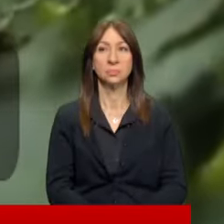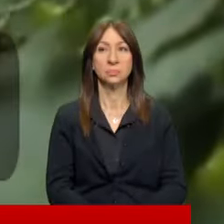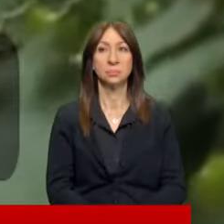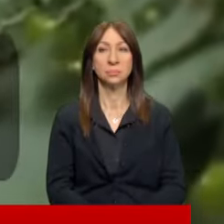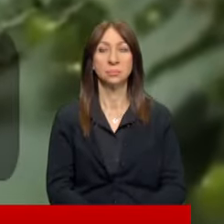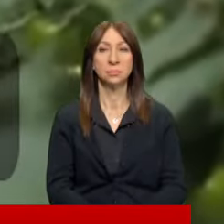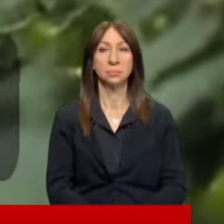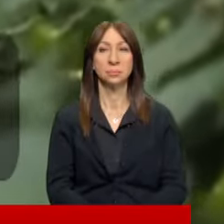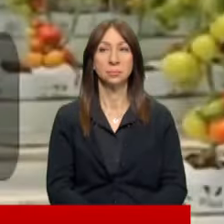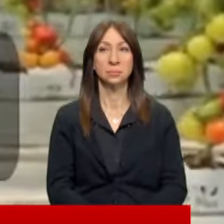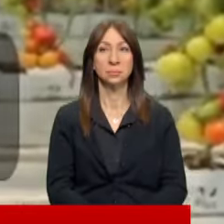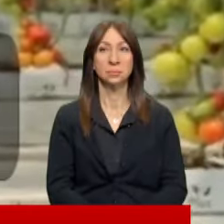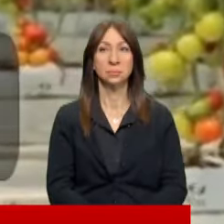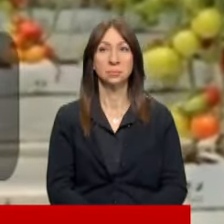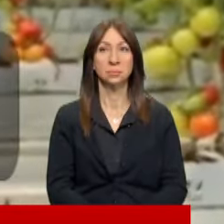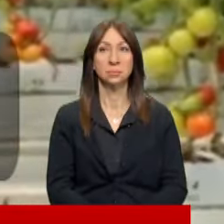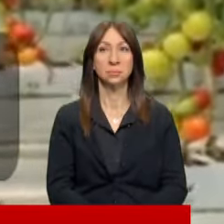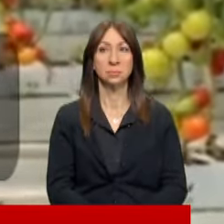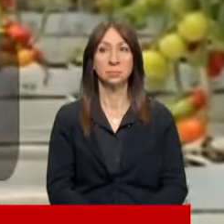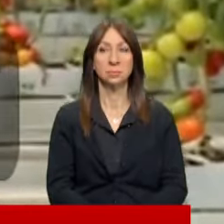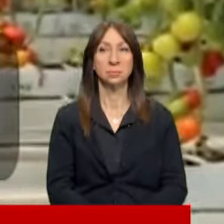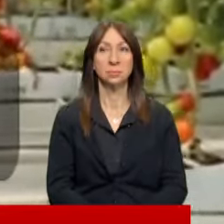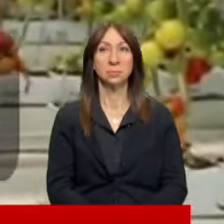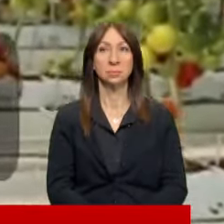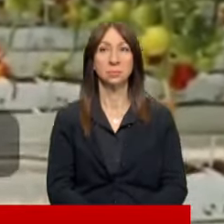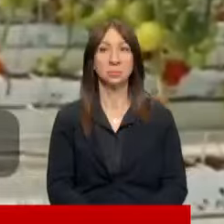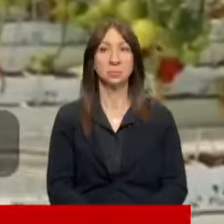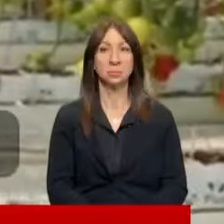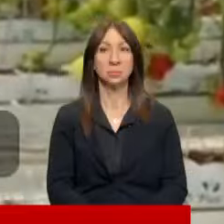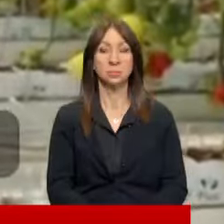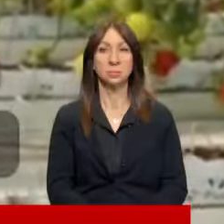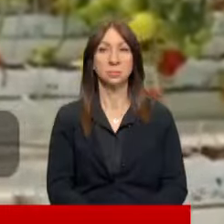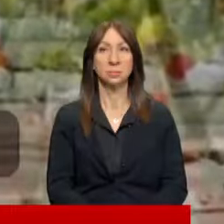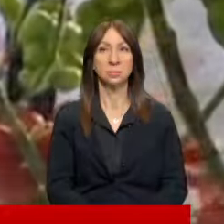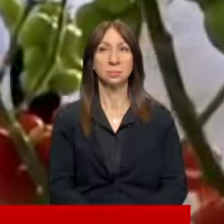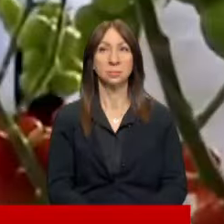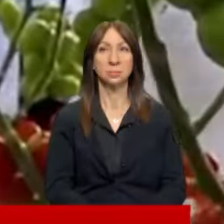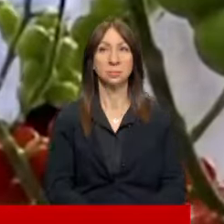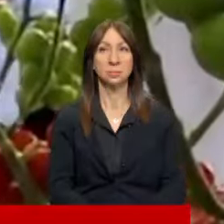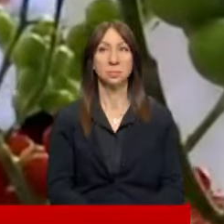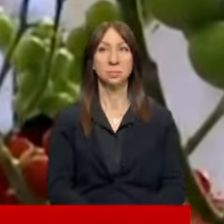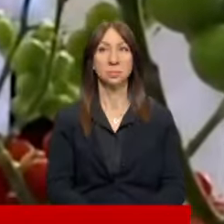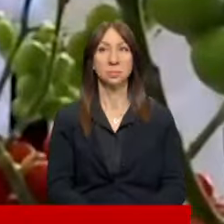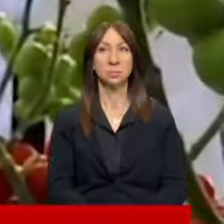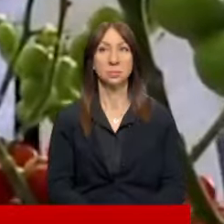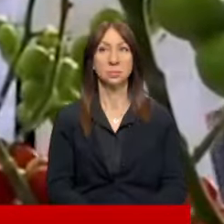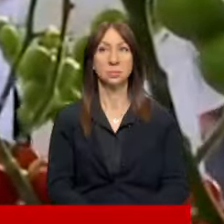yeterli. Alanlarımızın, arsalarımızın sera ile buluşmasına herhangi bir engel yok.